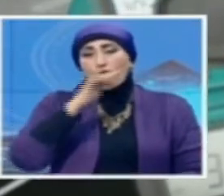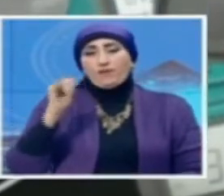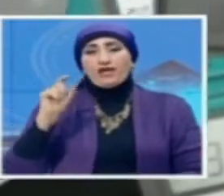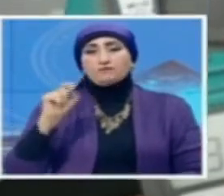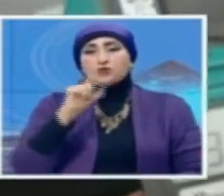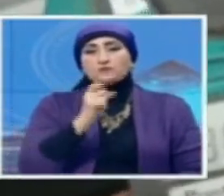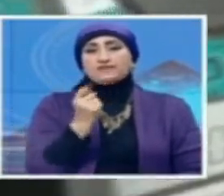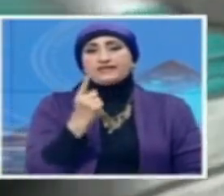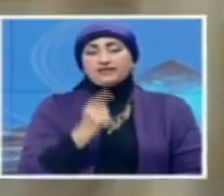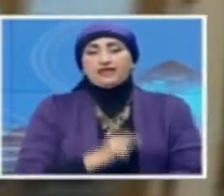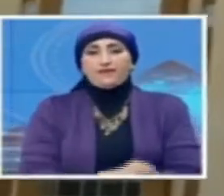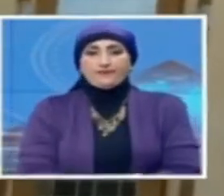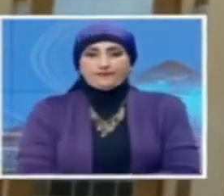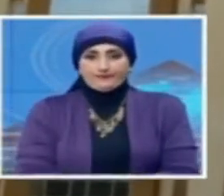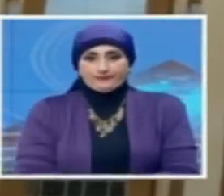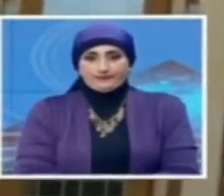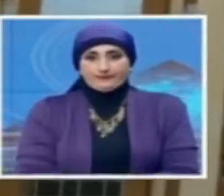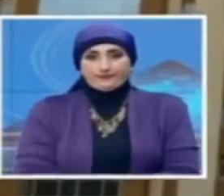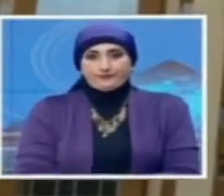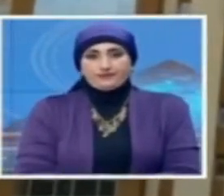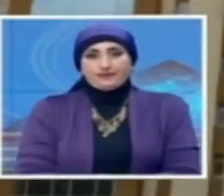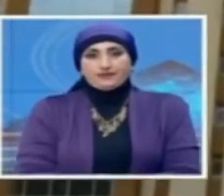60692155 جنيها.